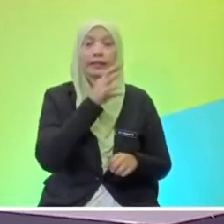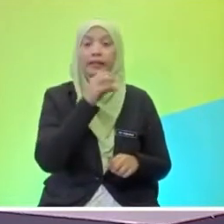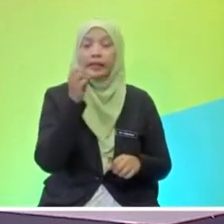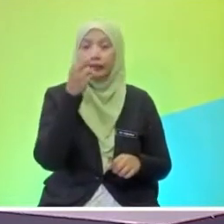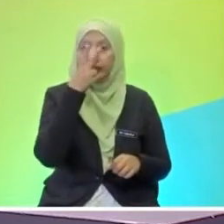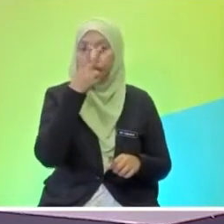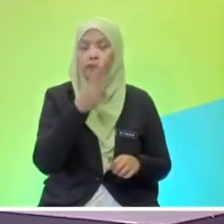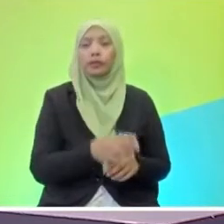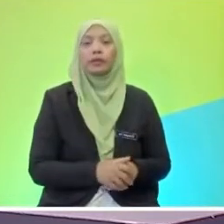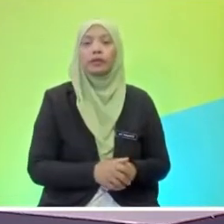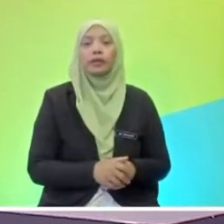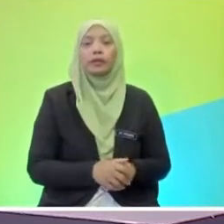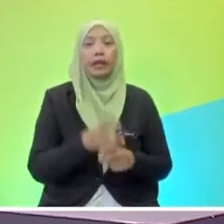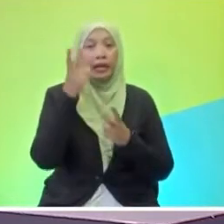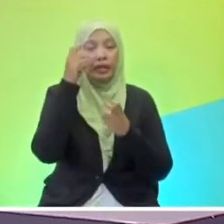setannya